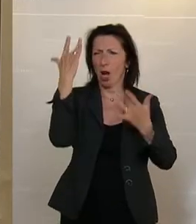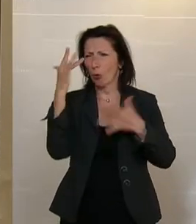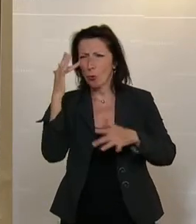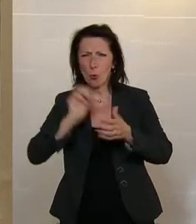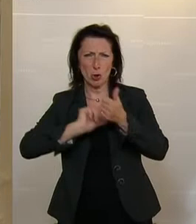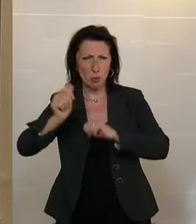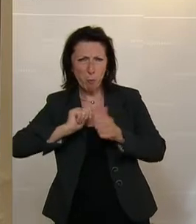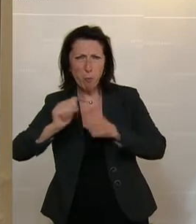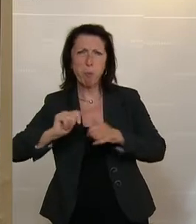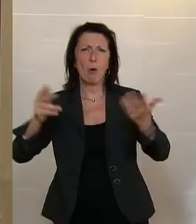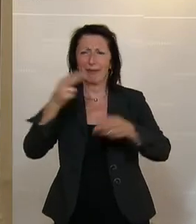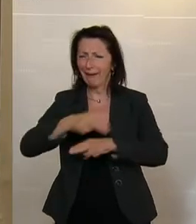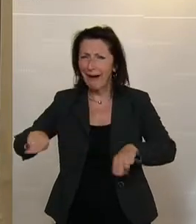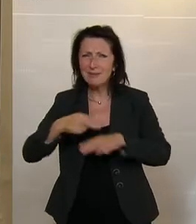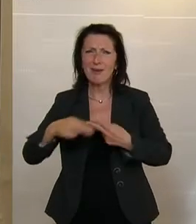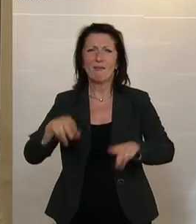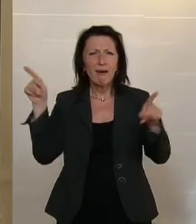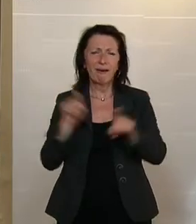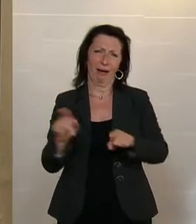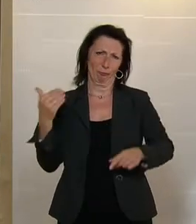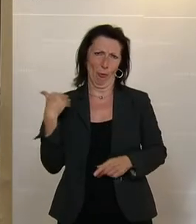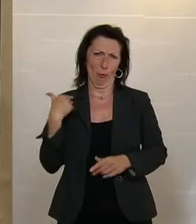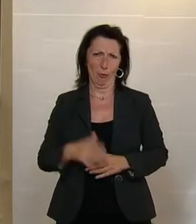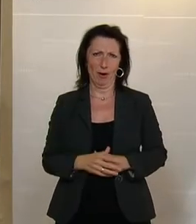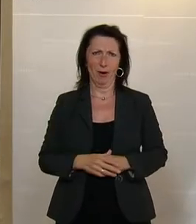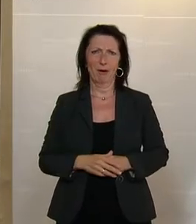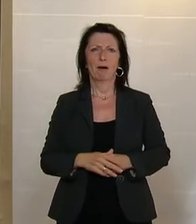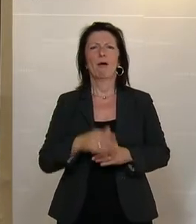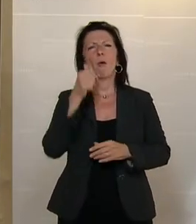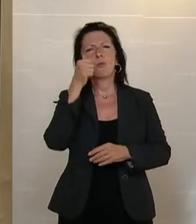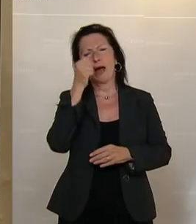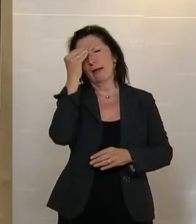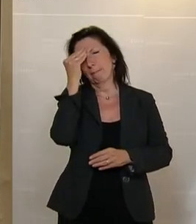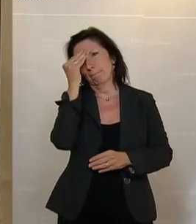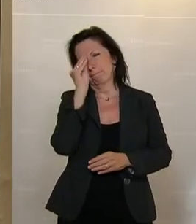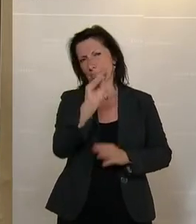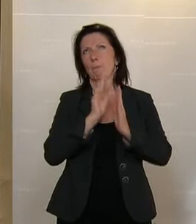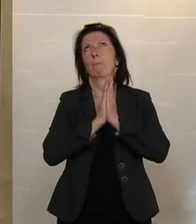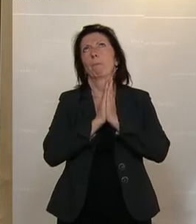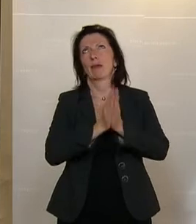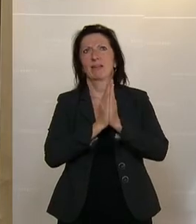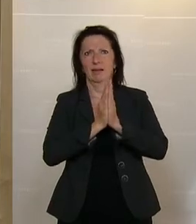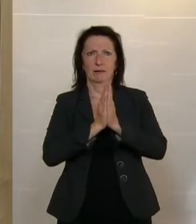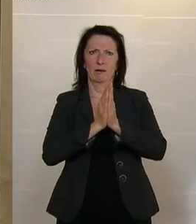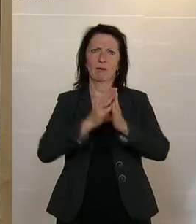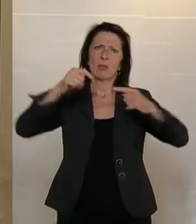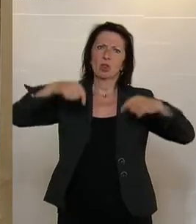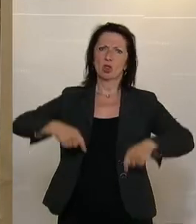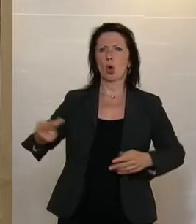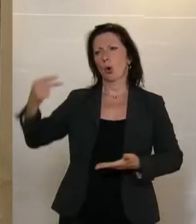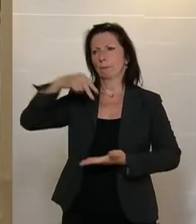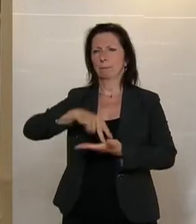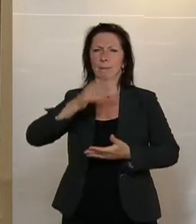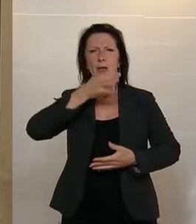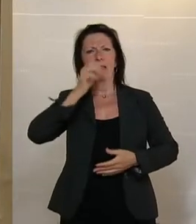sportlichen Bereich, so wie wir es einfach gewöhnt sein. Und ich täte euch wirklich eins bitten. Tun wir doch heraus und nicht Geschichten